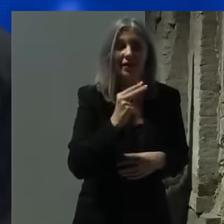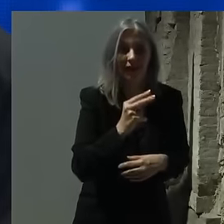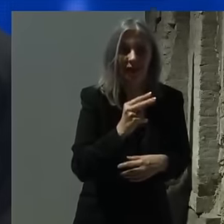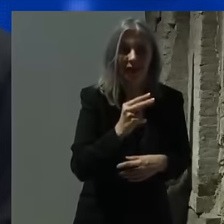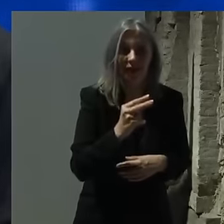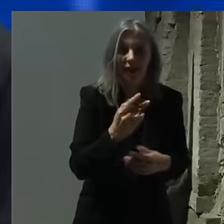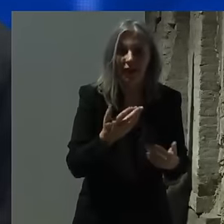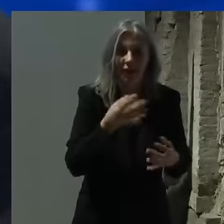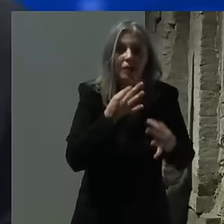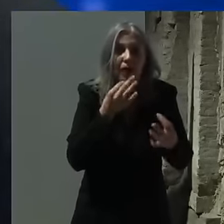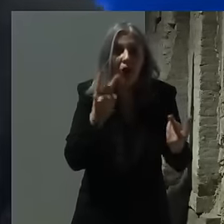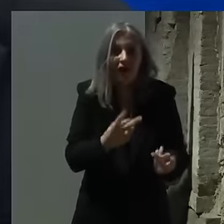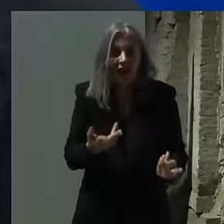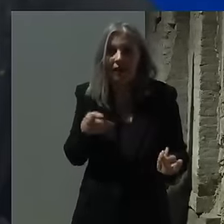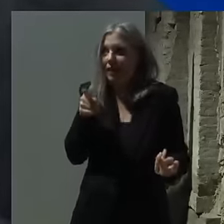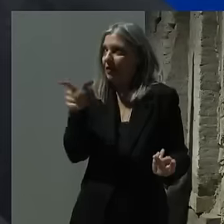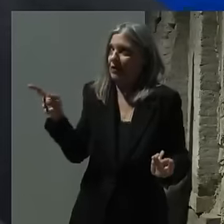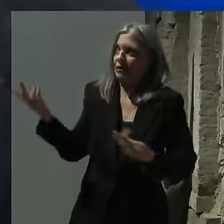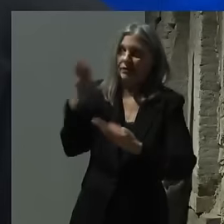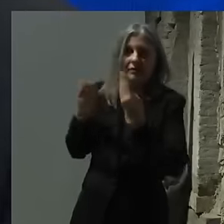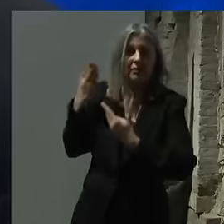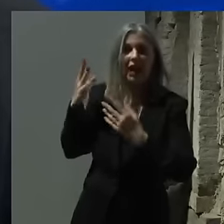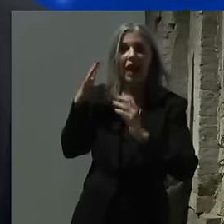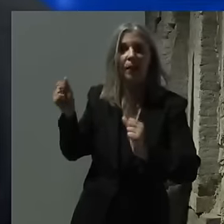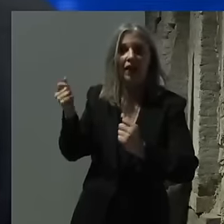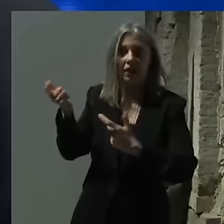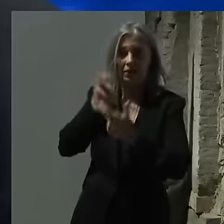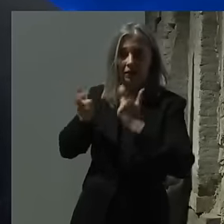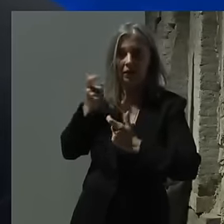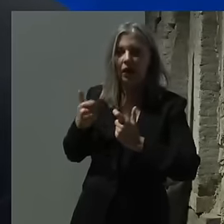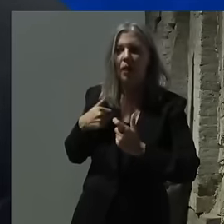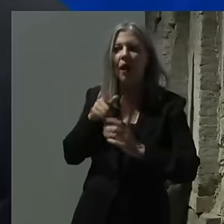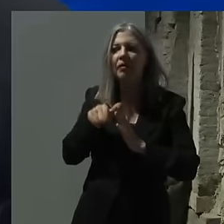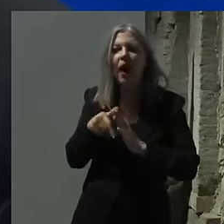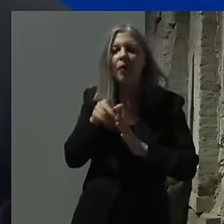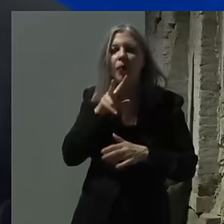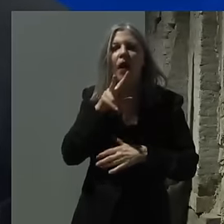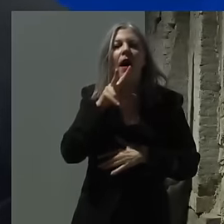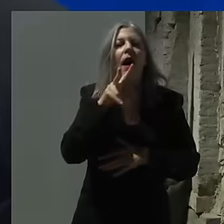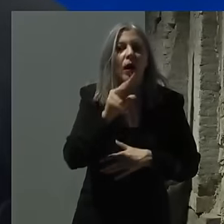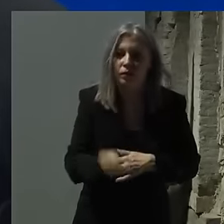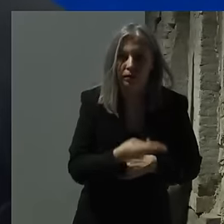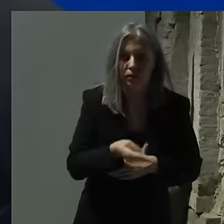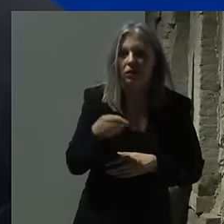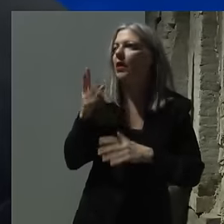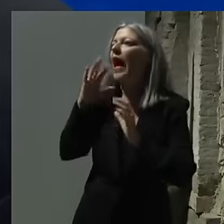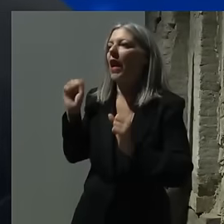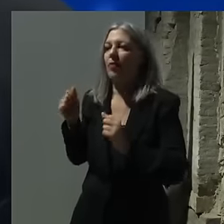come la verità era, cioè che sono stati i carabinieri, ma non mi hanno dato il tempo di dire che il carabiniere accanto a